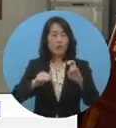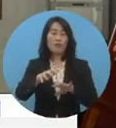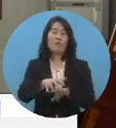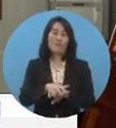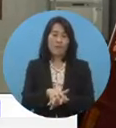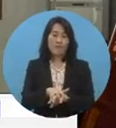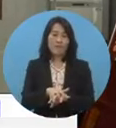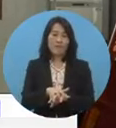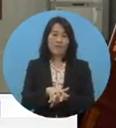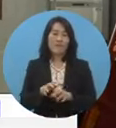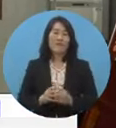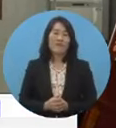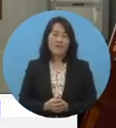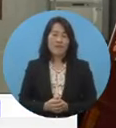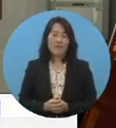구성해서